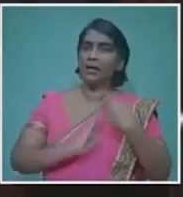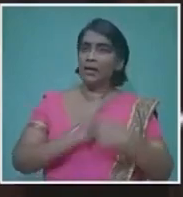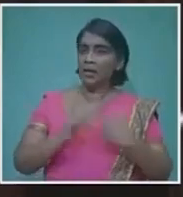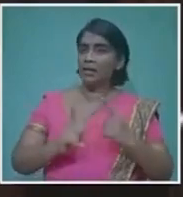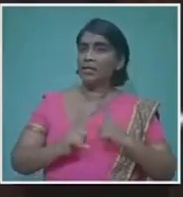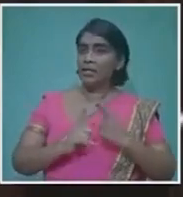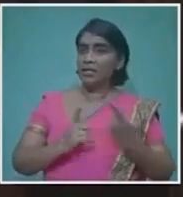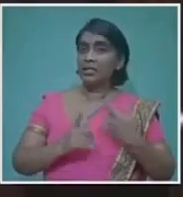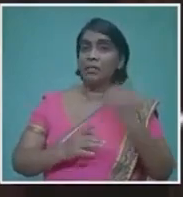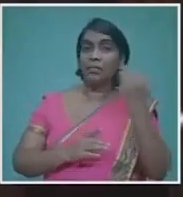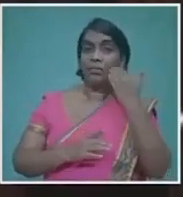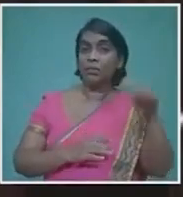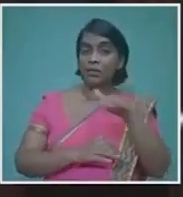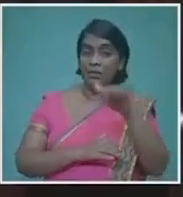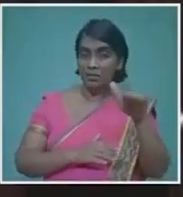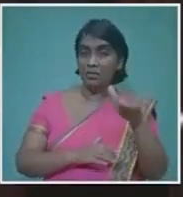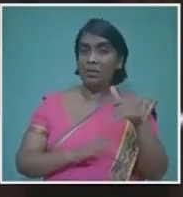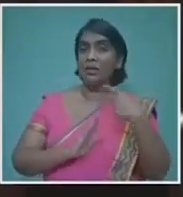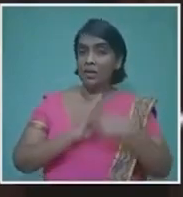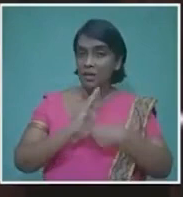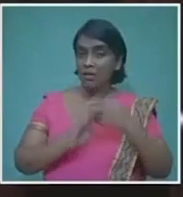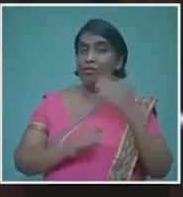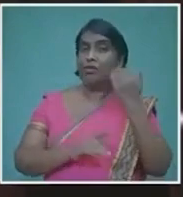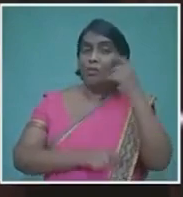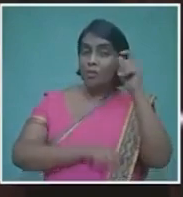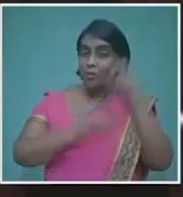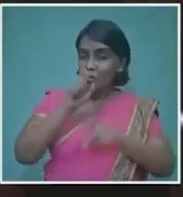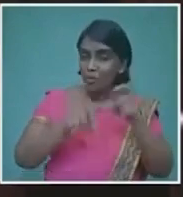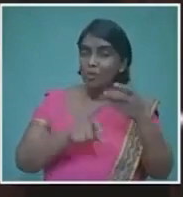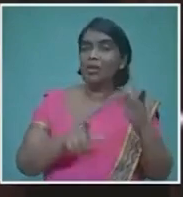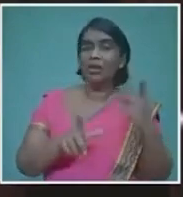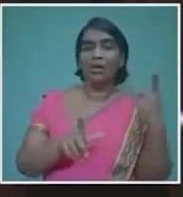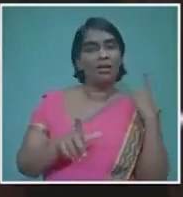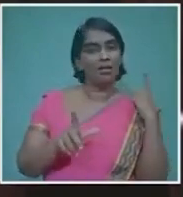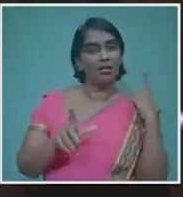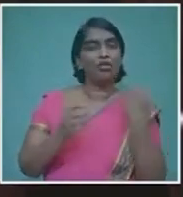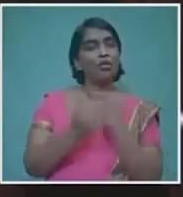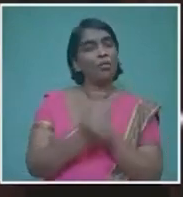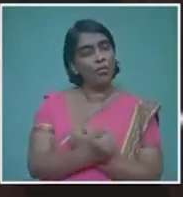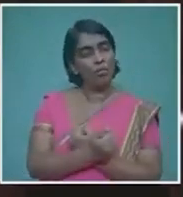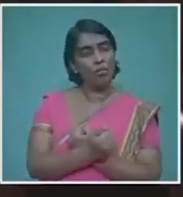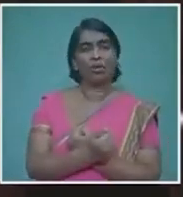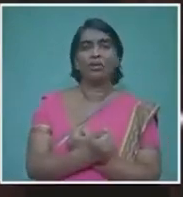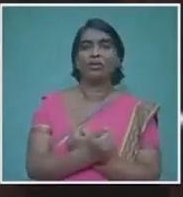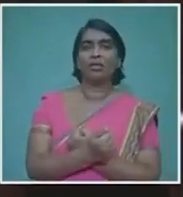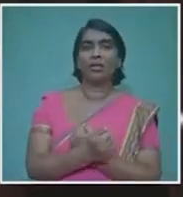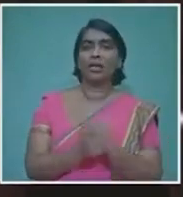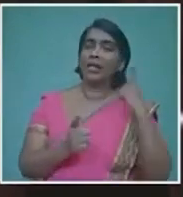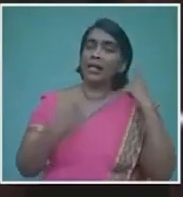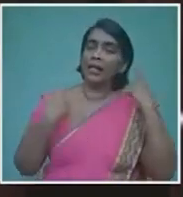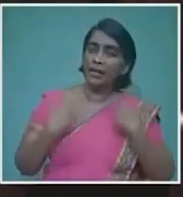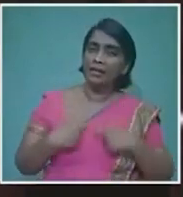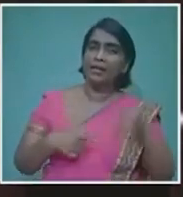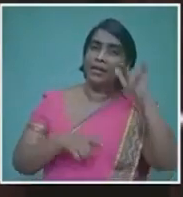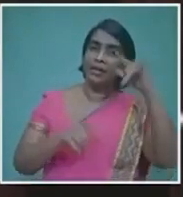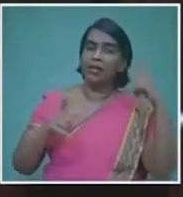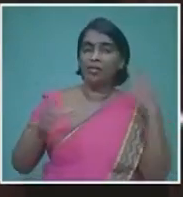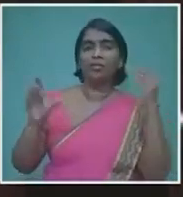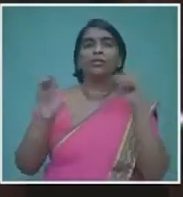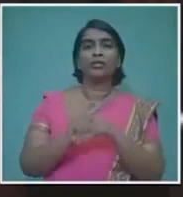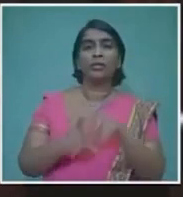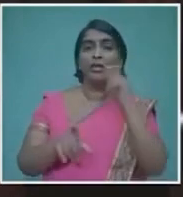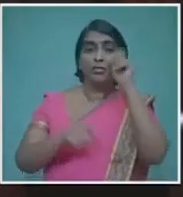ලංකාවේ ජීවත් වෙන සිවිල් ජනතාව ඒ කියන්නේ ලංකාවේ ඉන්න පුරවැසියෝ තමයි යුද හමුදාවේ පොලිසියේ Navy එකේ Air Force එකේ ඉන්නේ. දැන්